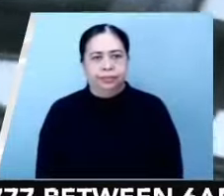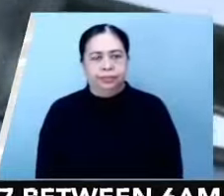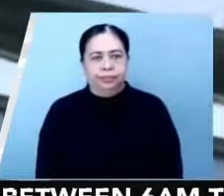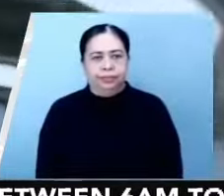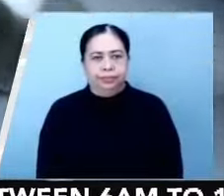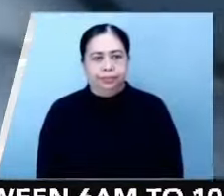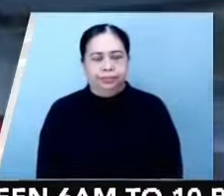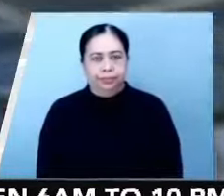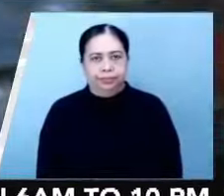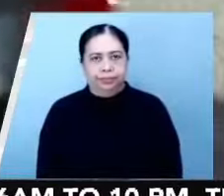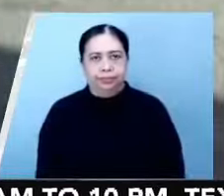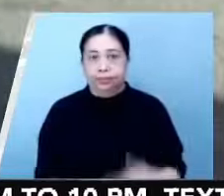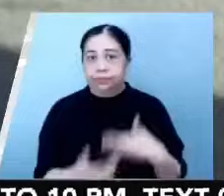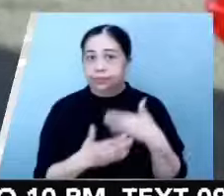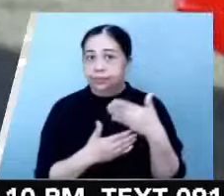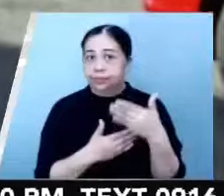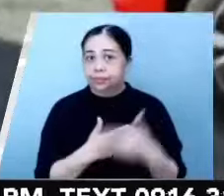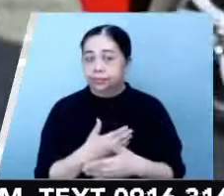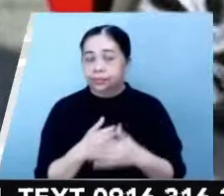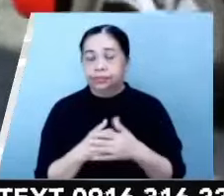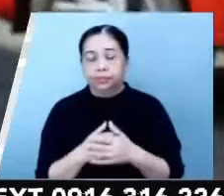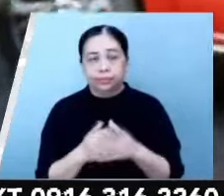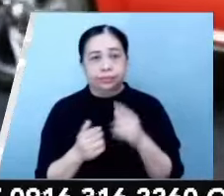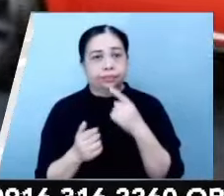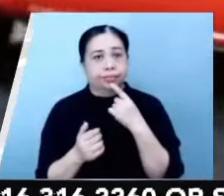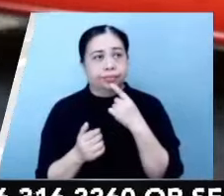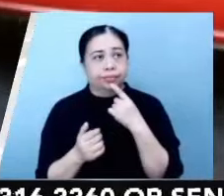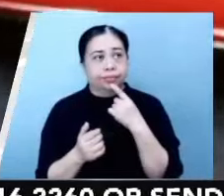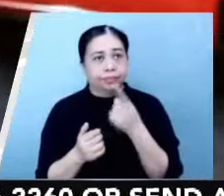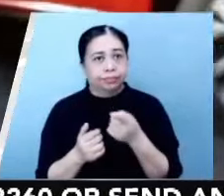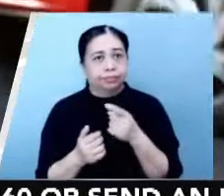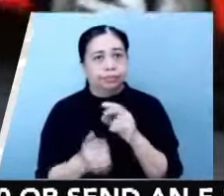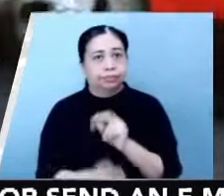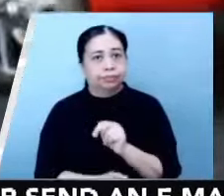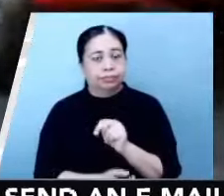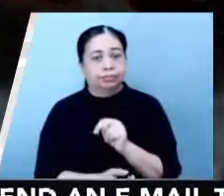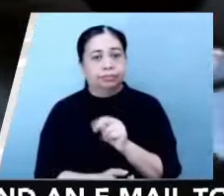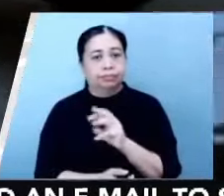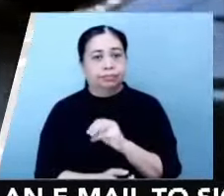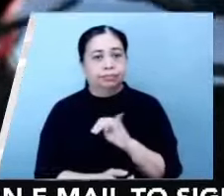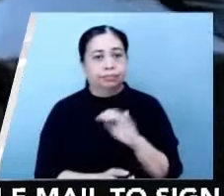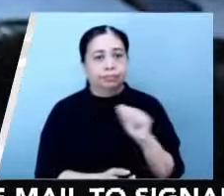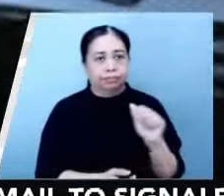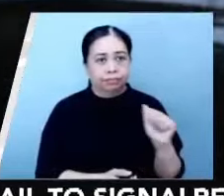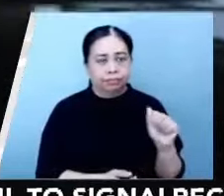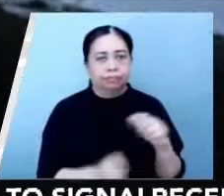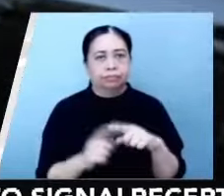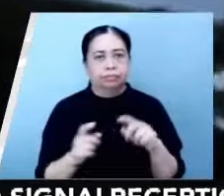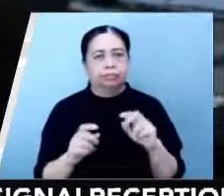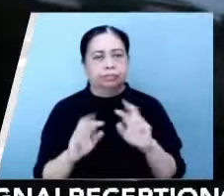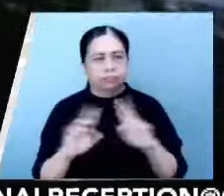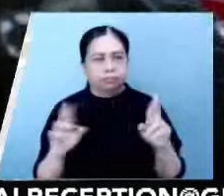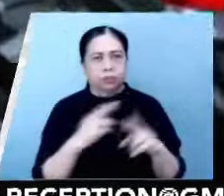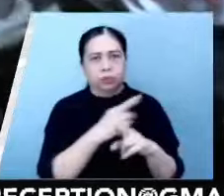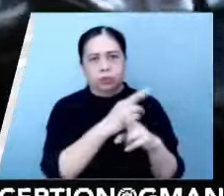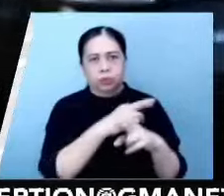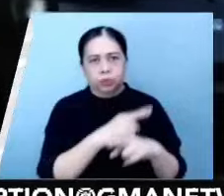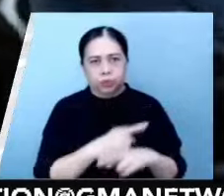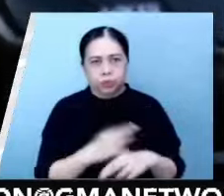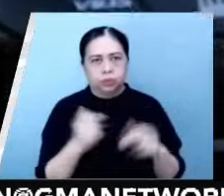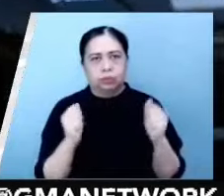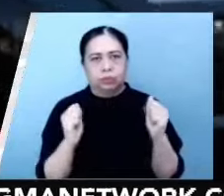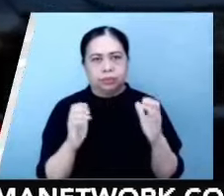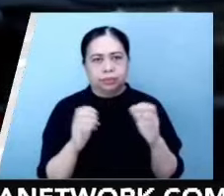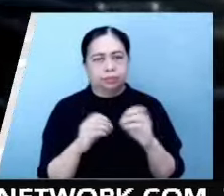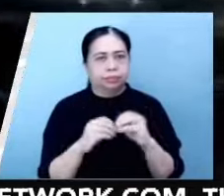Samantala, Ivan, sinabi naman ng MIA na nakatakdang ayusin ngayong araw ang mga pumalyang cooling tower. Wala rin daw naapektuhang flight